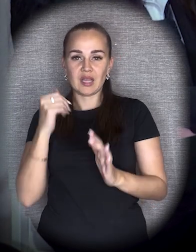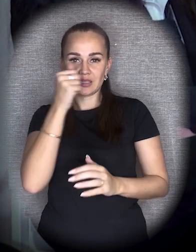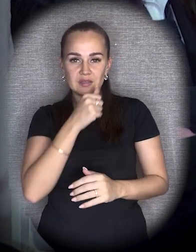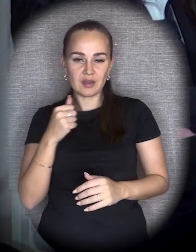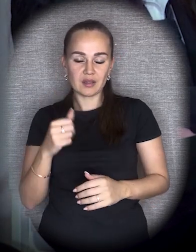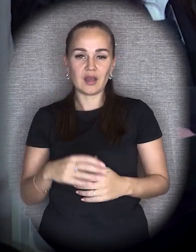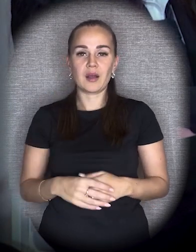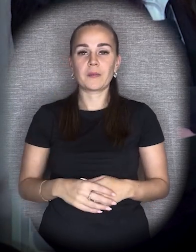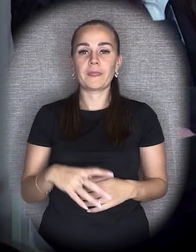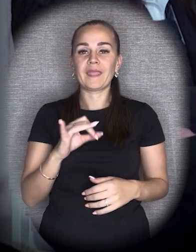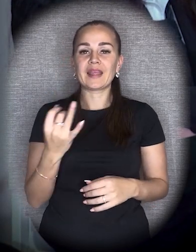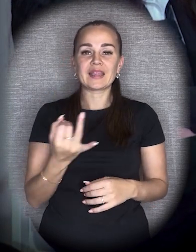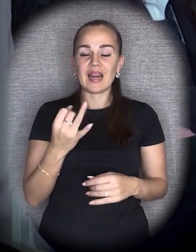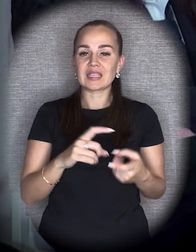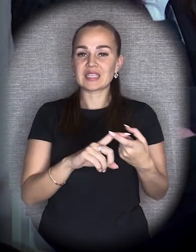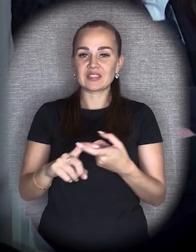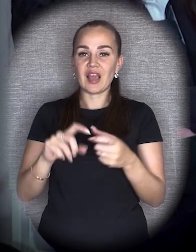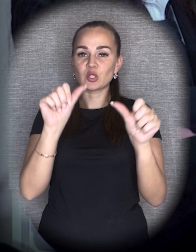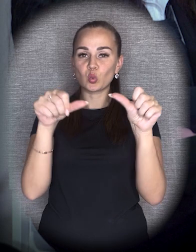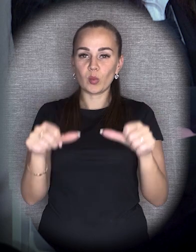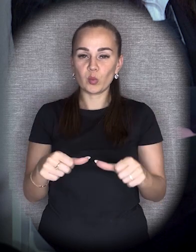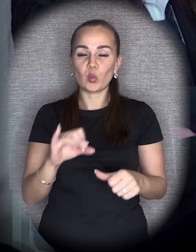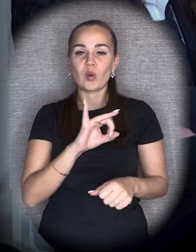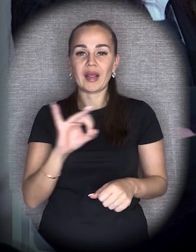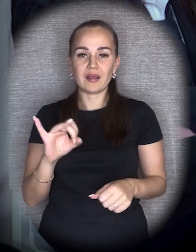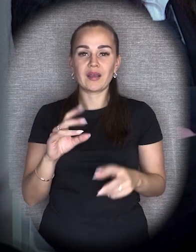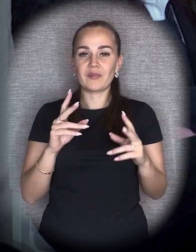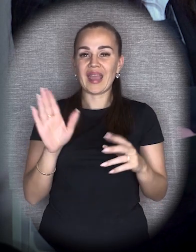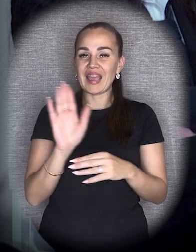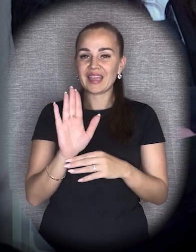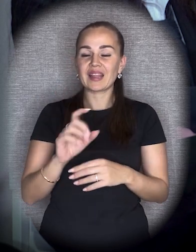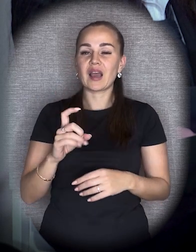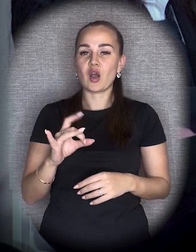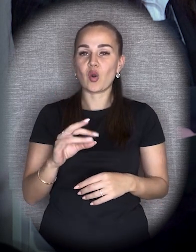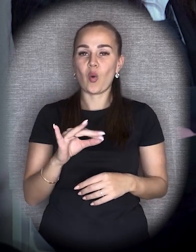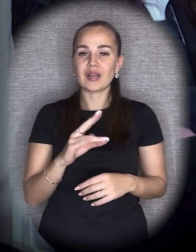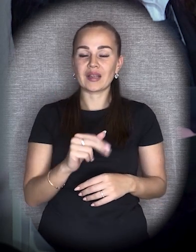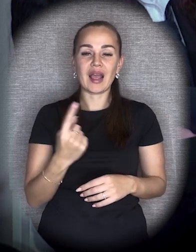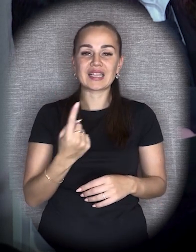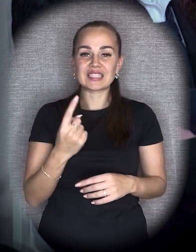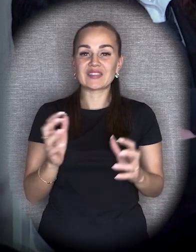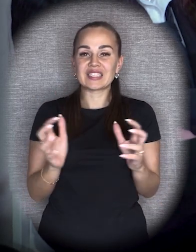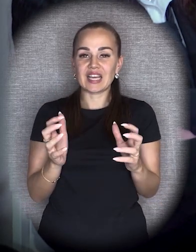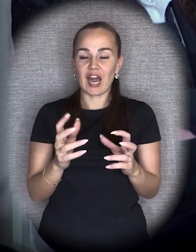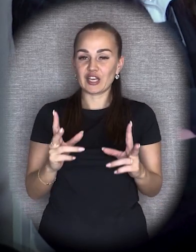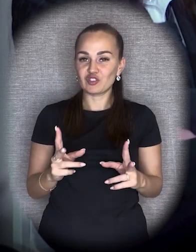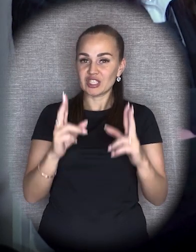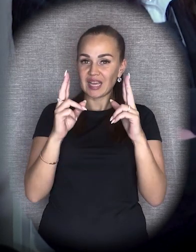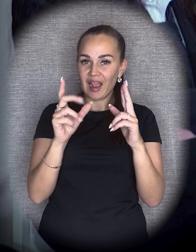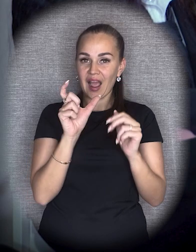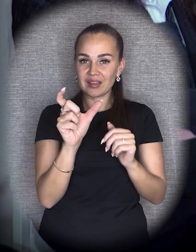1918-19 годах. И еще такая интересная связь как бы скульптуры и хроники. Единственный сохранившийся